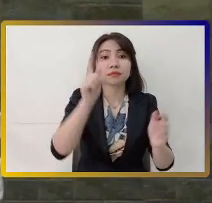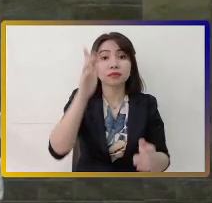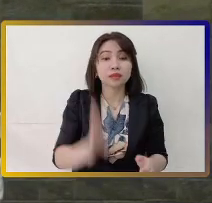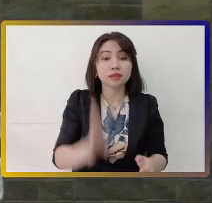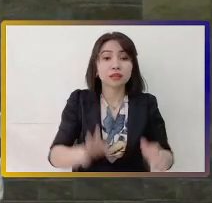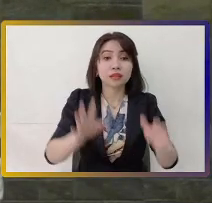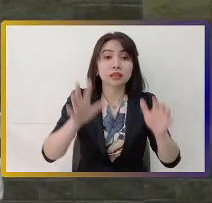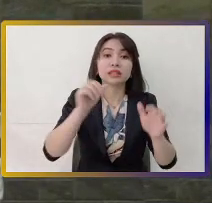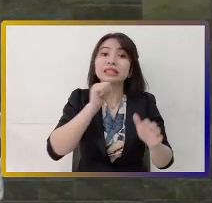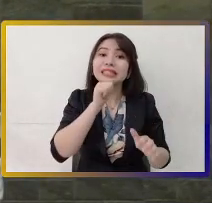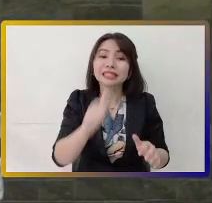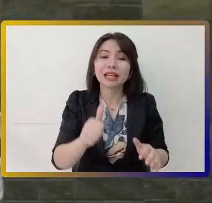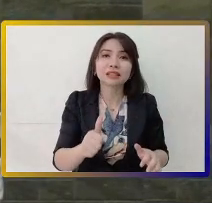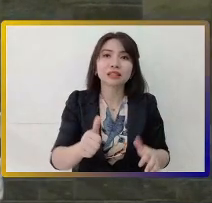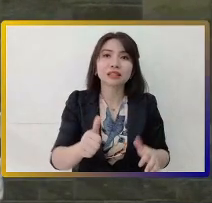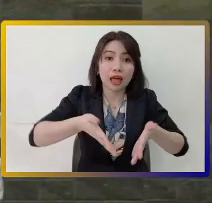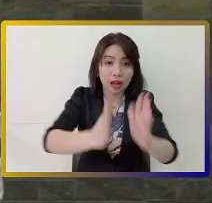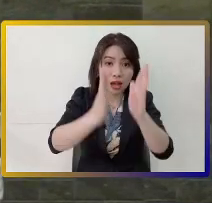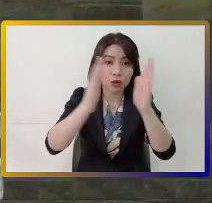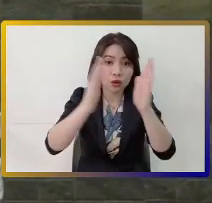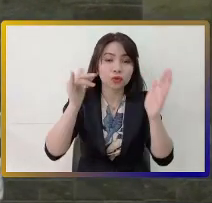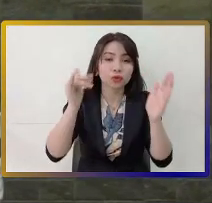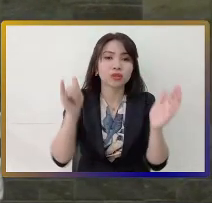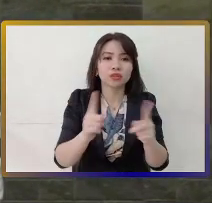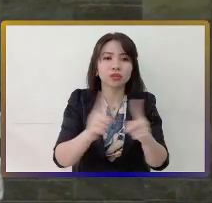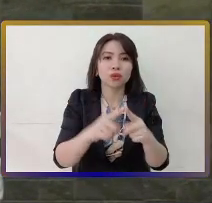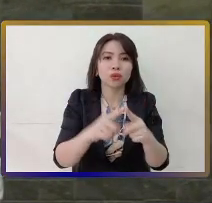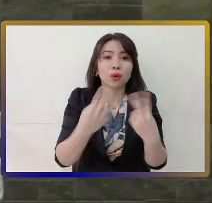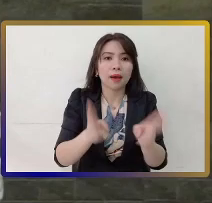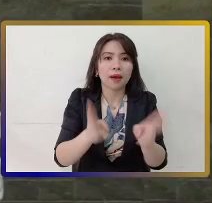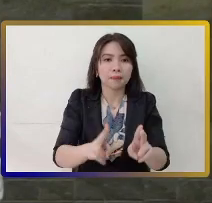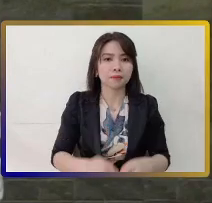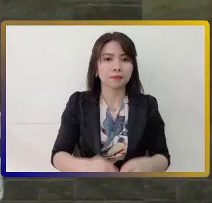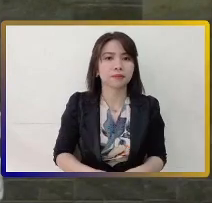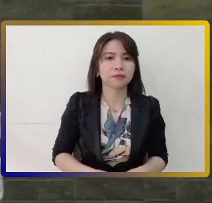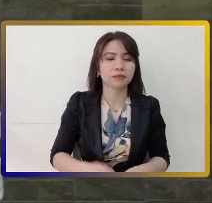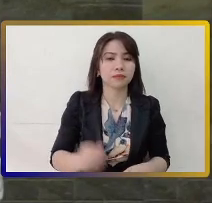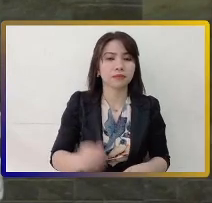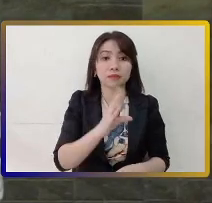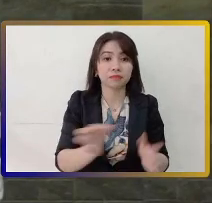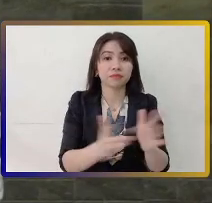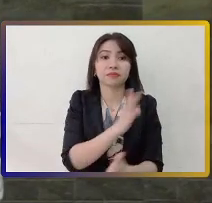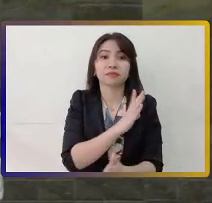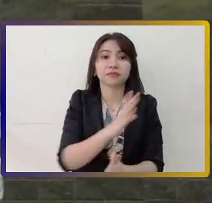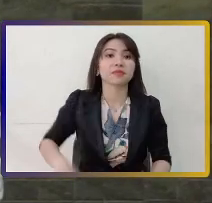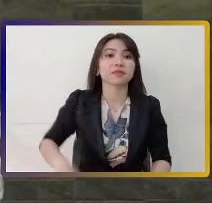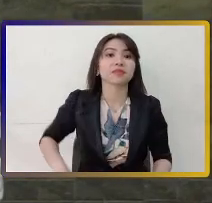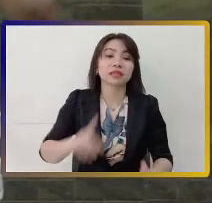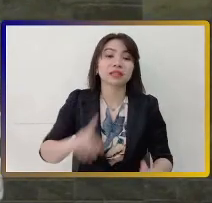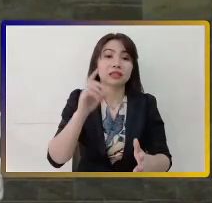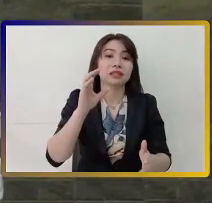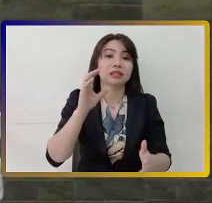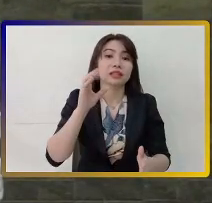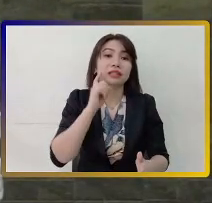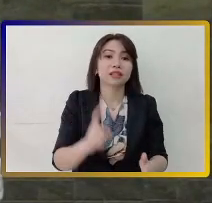mangyayari sa kanya. Sa Panginoon, if I will deliver you, I want you to recover.